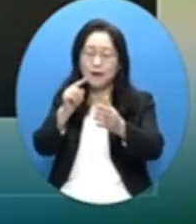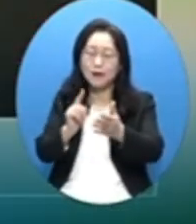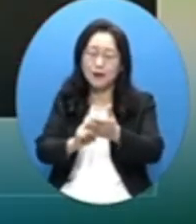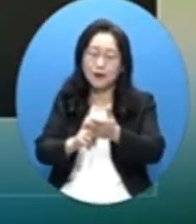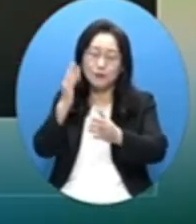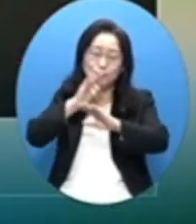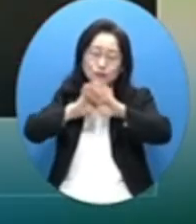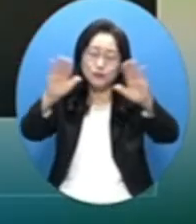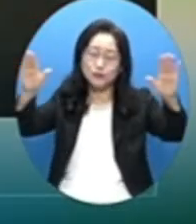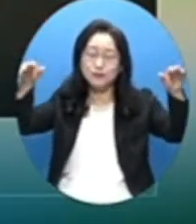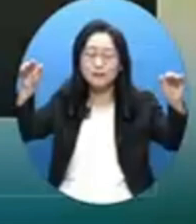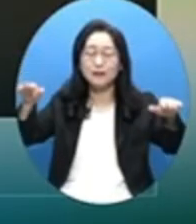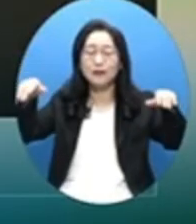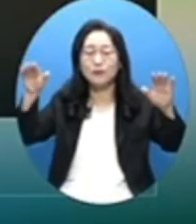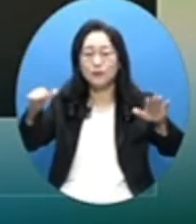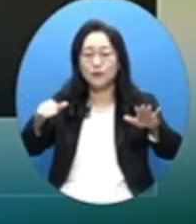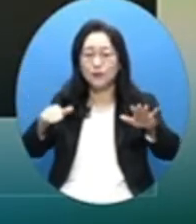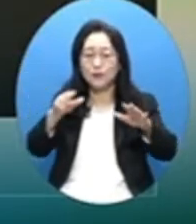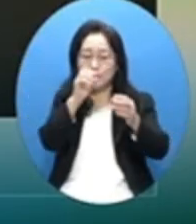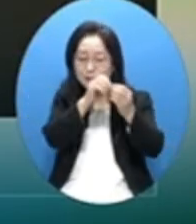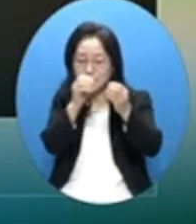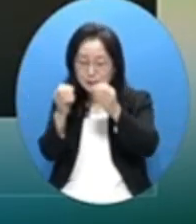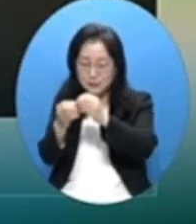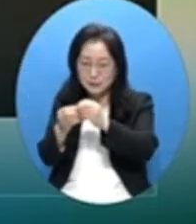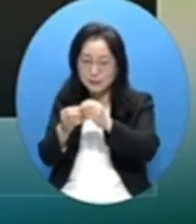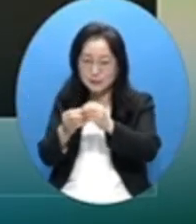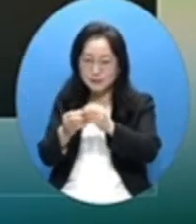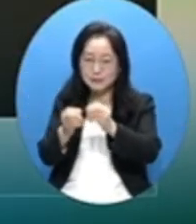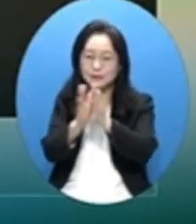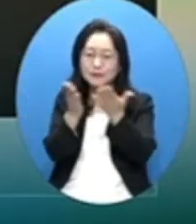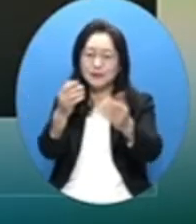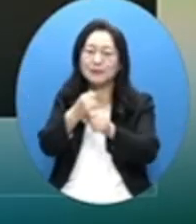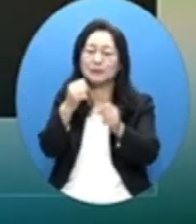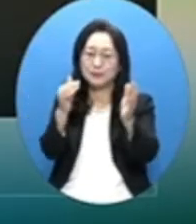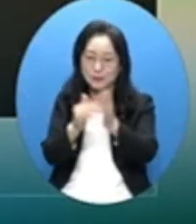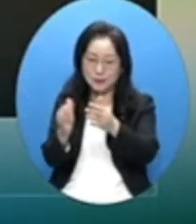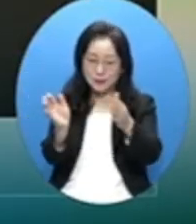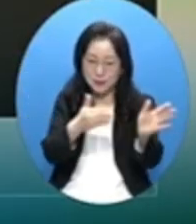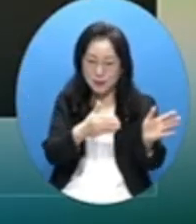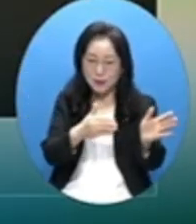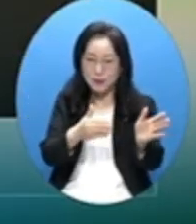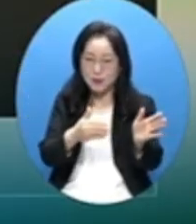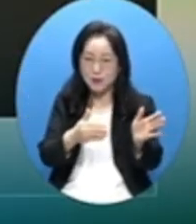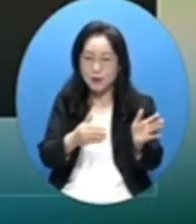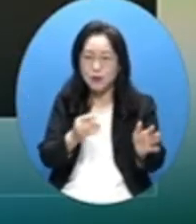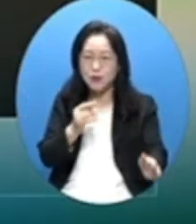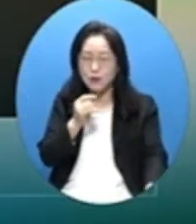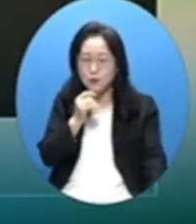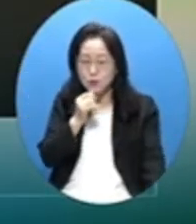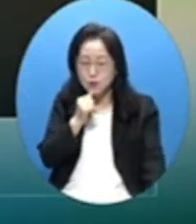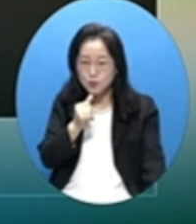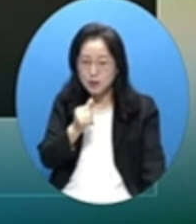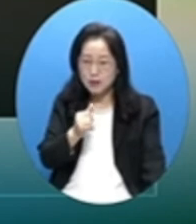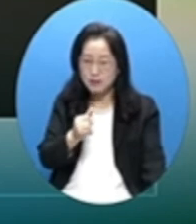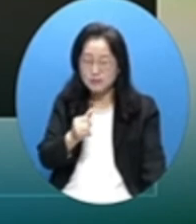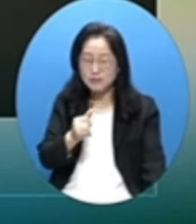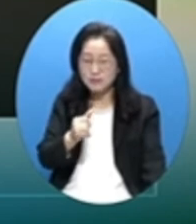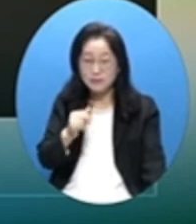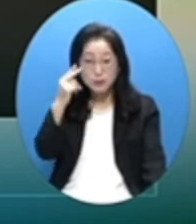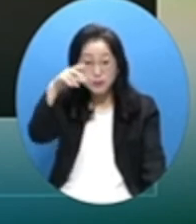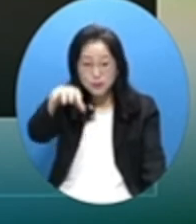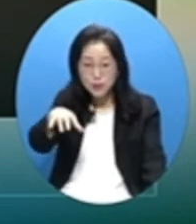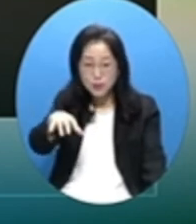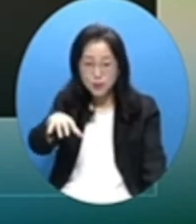날고라는 씹을 내기도 했습니다 메릴랜드죠 콜롬비아에 있는 작은 요양원에서 지니면서